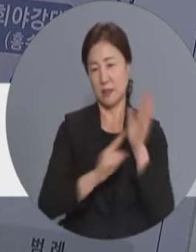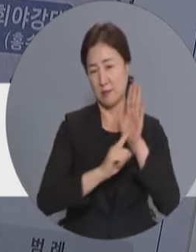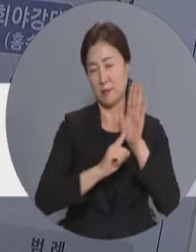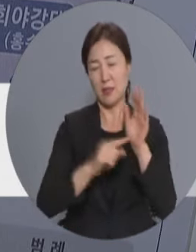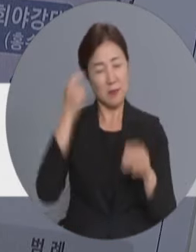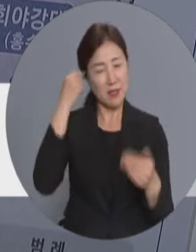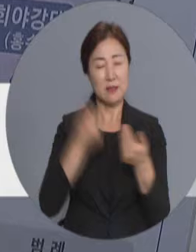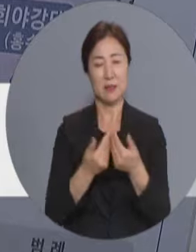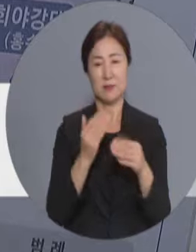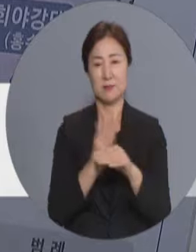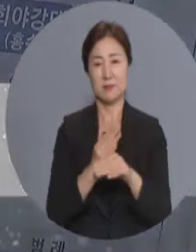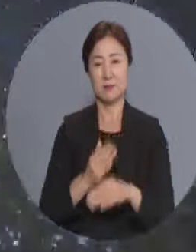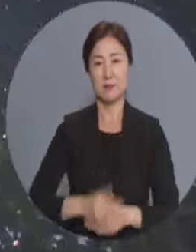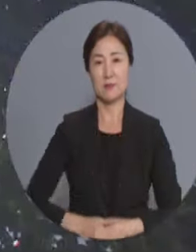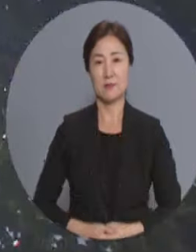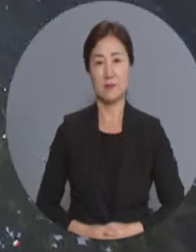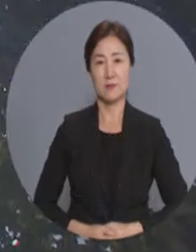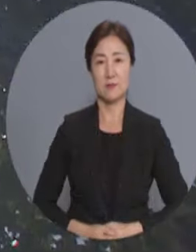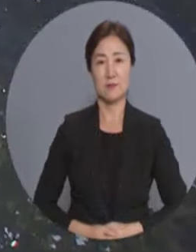기자입니다.